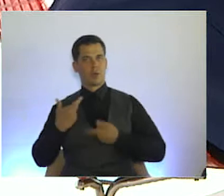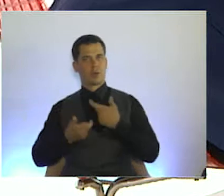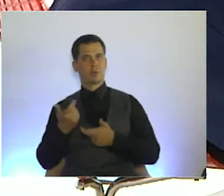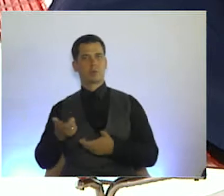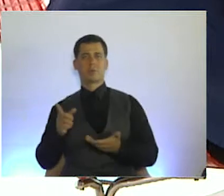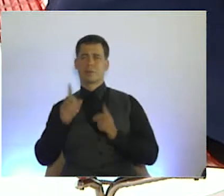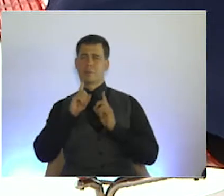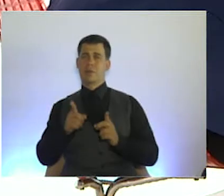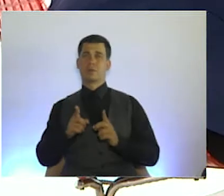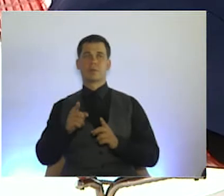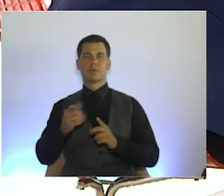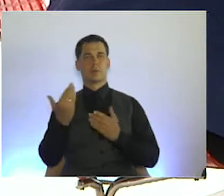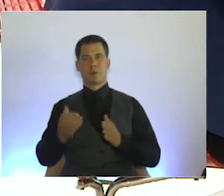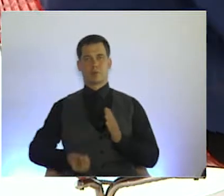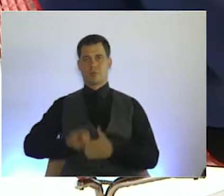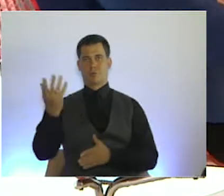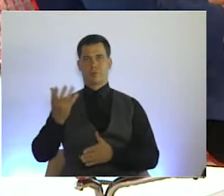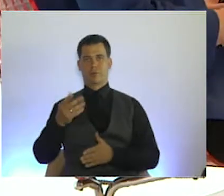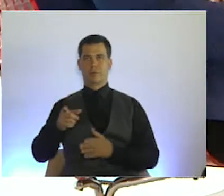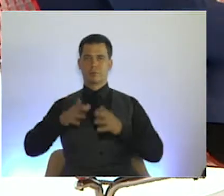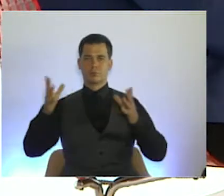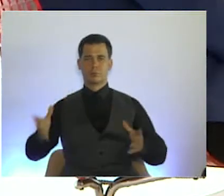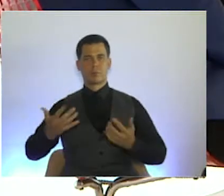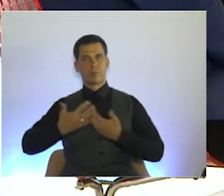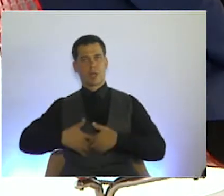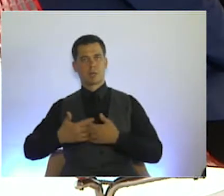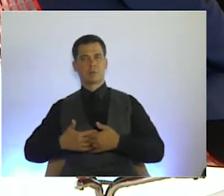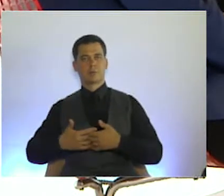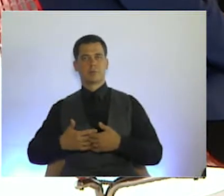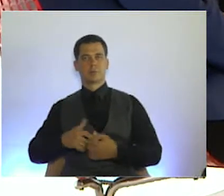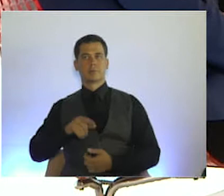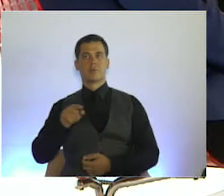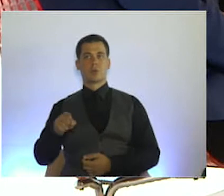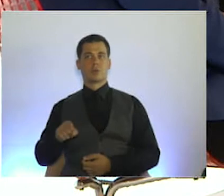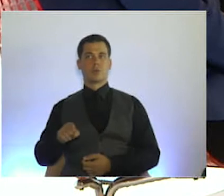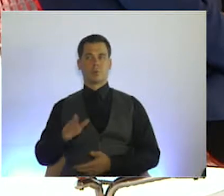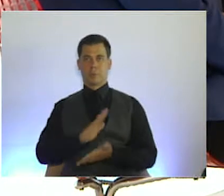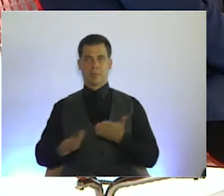zresztą bardzo często bardzo drogie urządzenia, więc no,